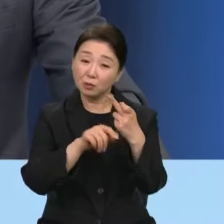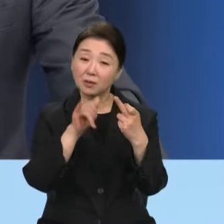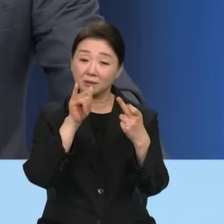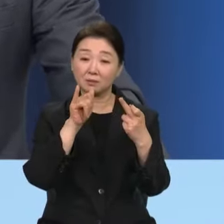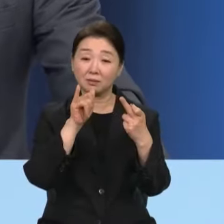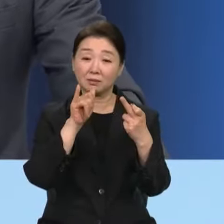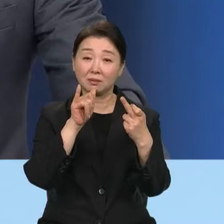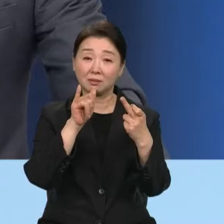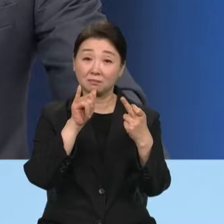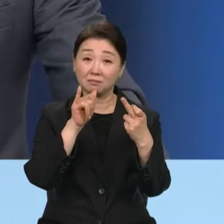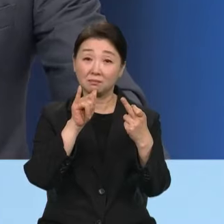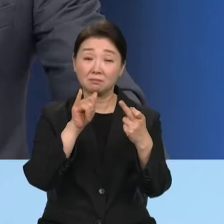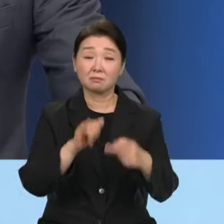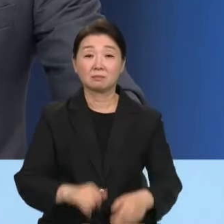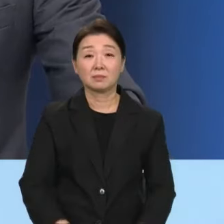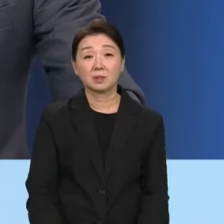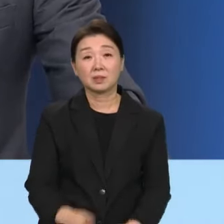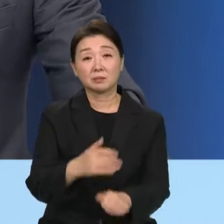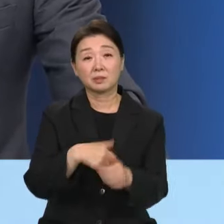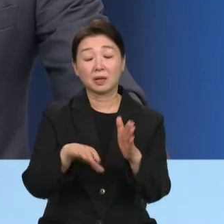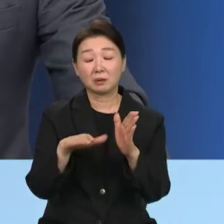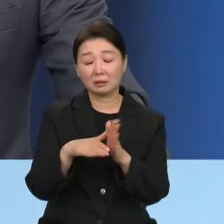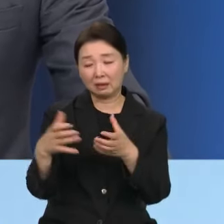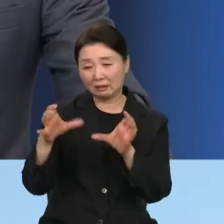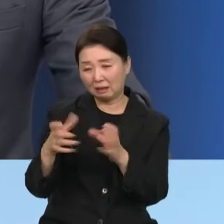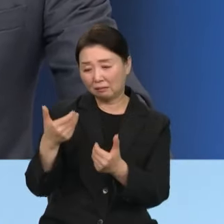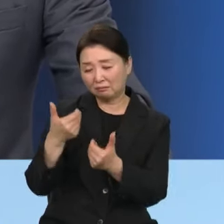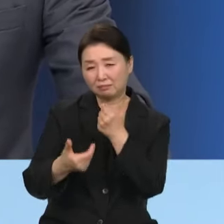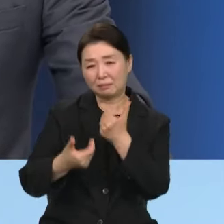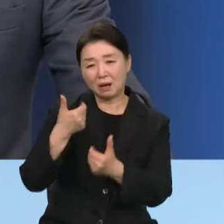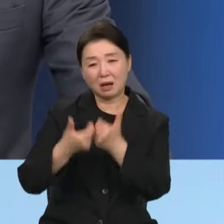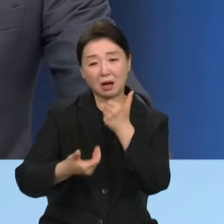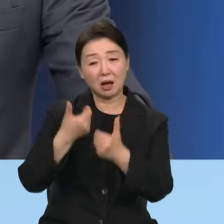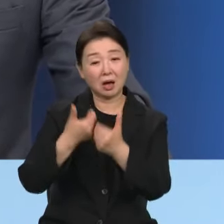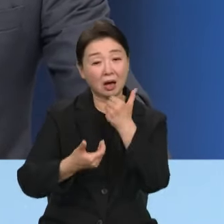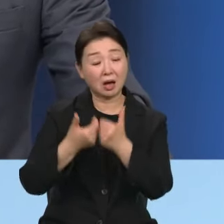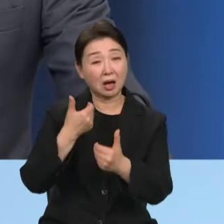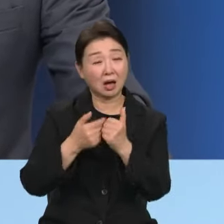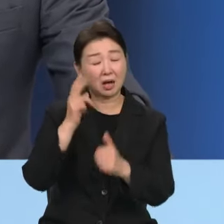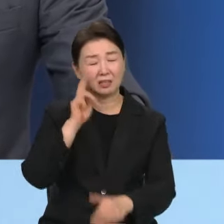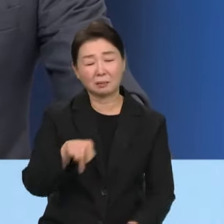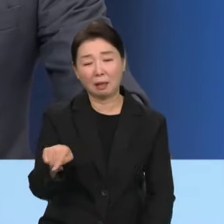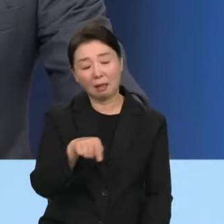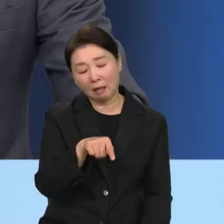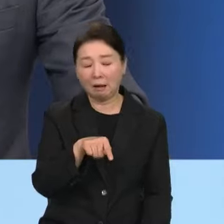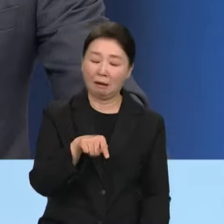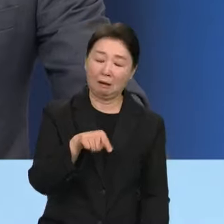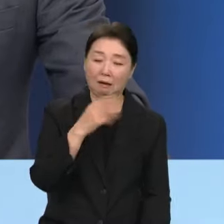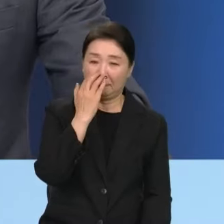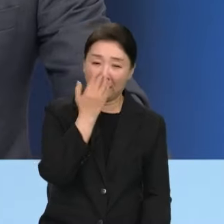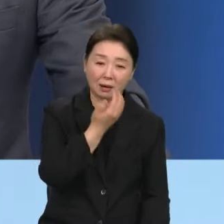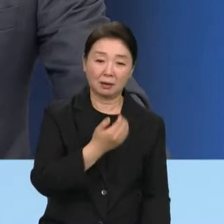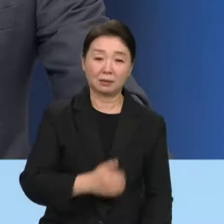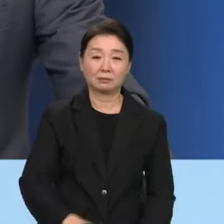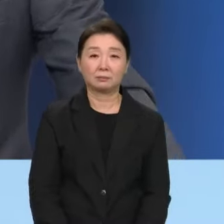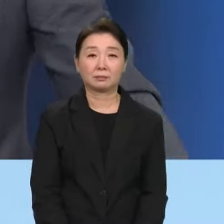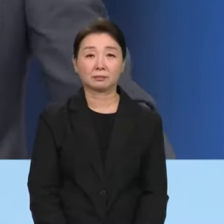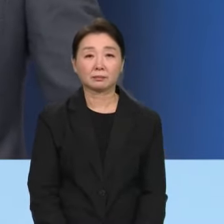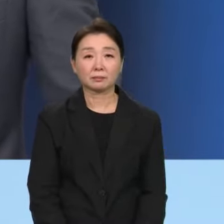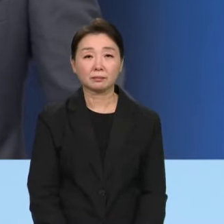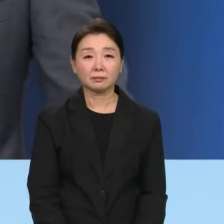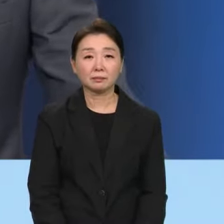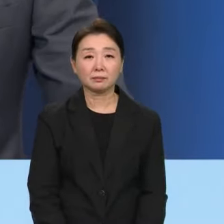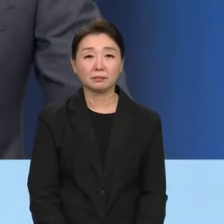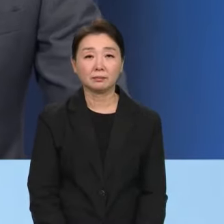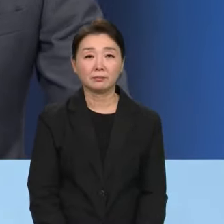않습니까? 그런 상황에서 집안 싸움이 갈수록 커지고 있다. 점입가경이다. 뭐 이런 비판도 나오고 있습니다. 알겠습니다.